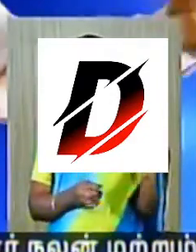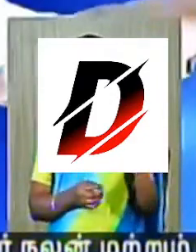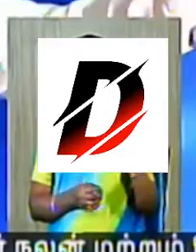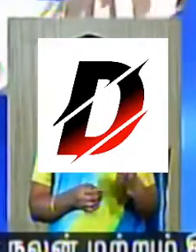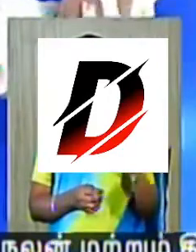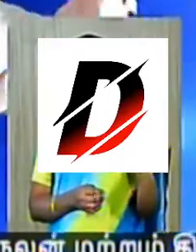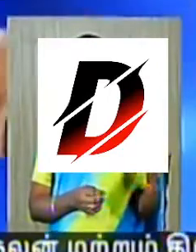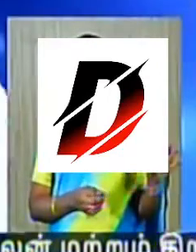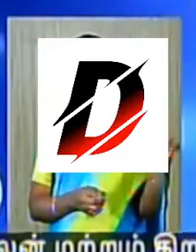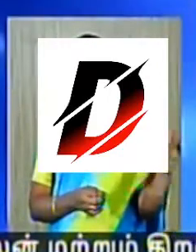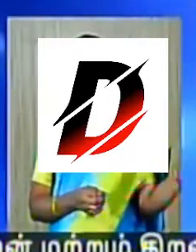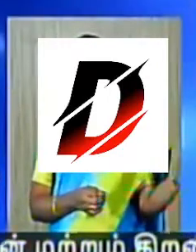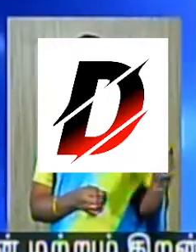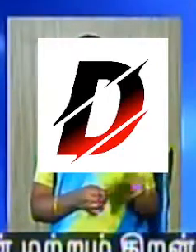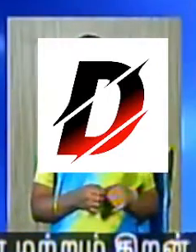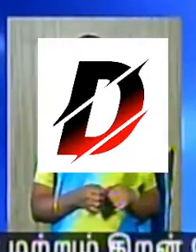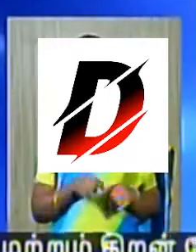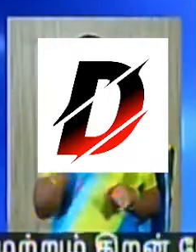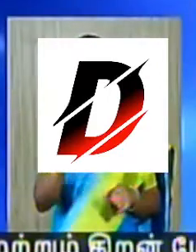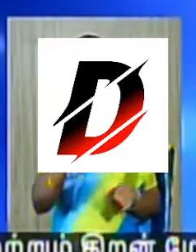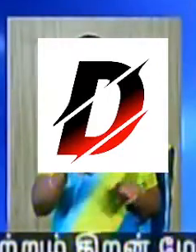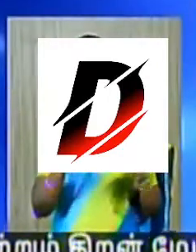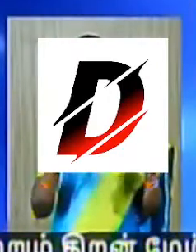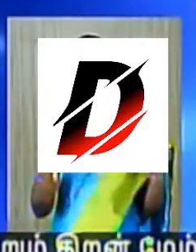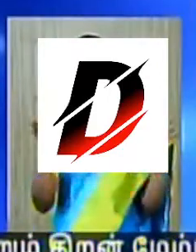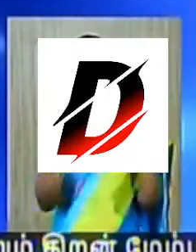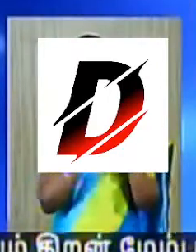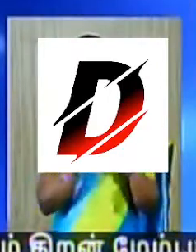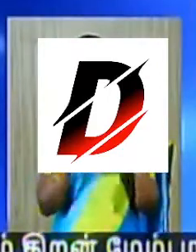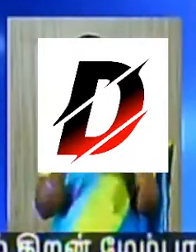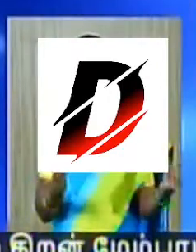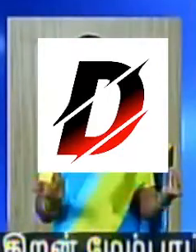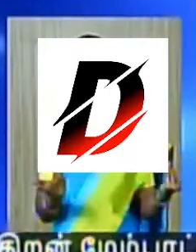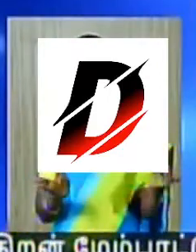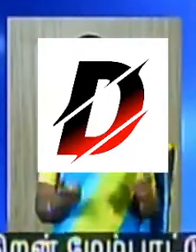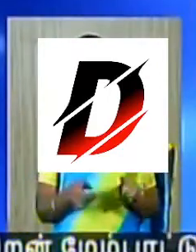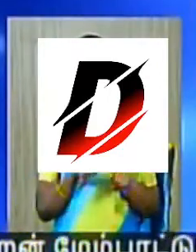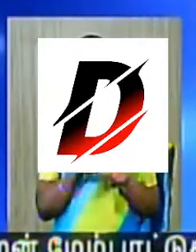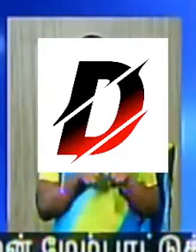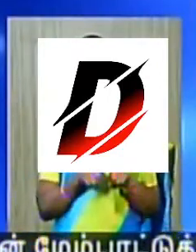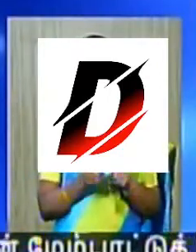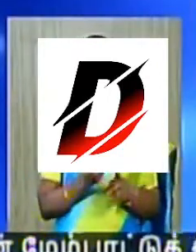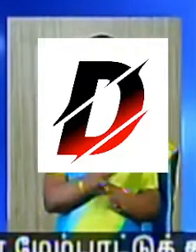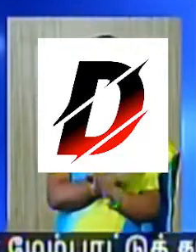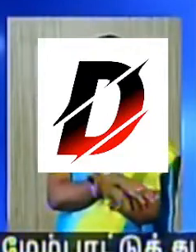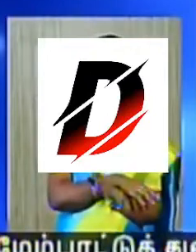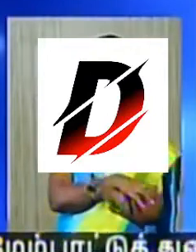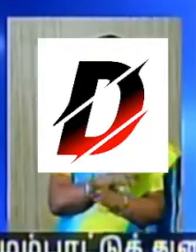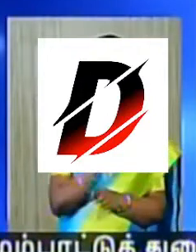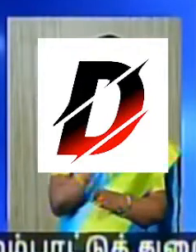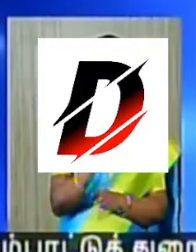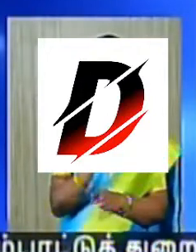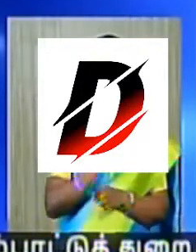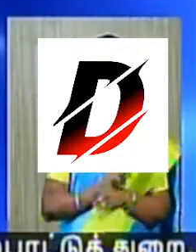பக்கமும் 2-4-6. ஆனால் இங்கே அப்படி இல்லை, எக்ஸ்குவயரின் குணகம் 2 வருகின்ற பொழுது என்ன